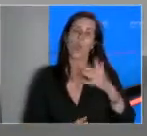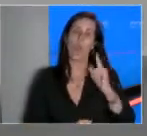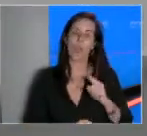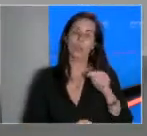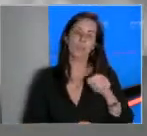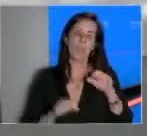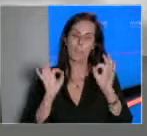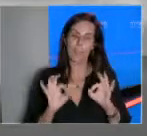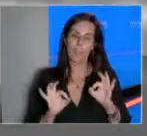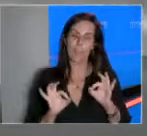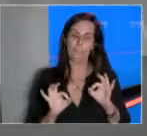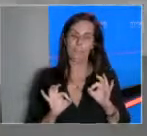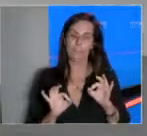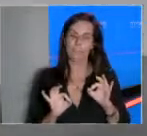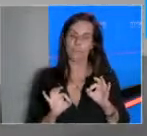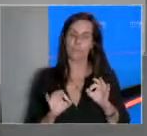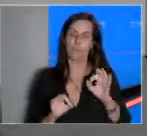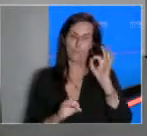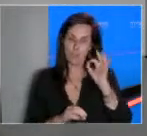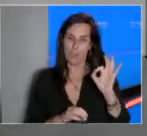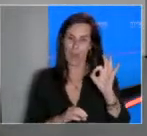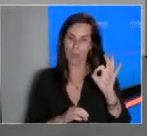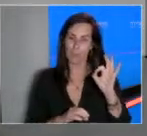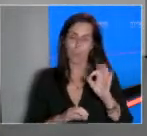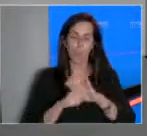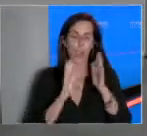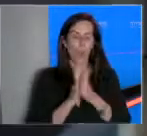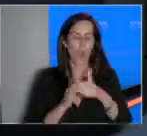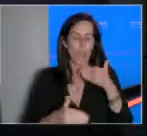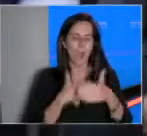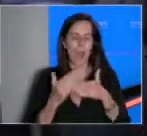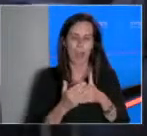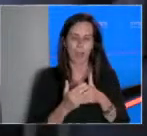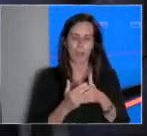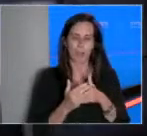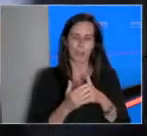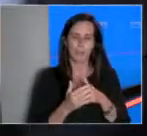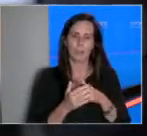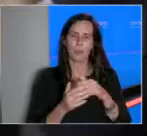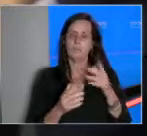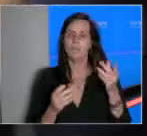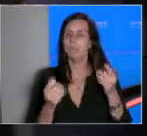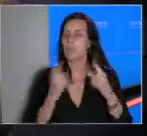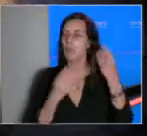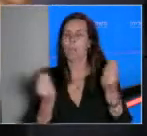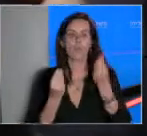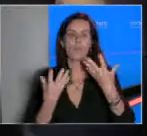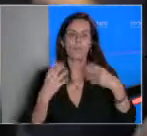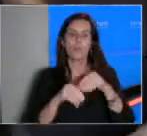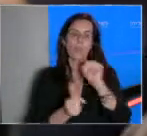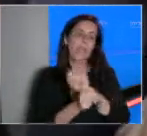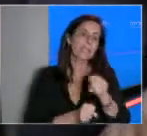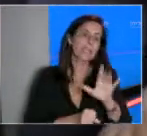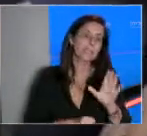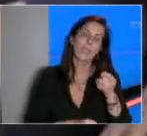להיות שבעצם מבחינתם, כל המהלך יבוא מכיוון בלתי צפוי של משפחות